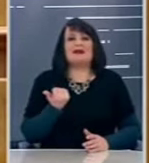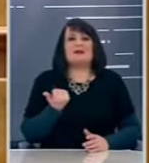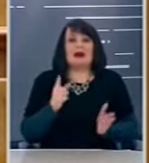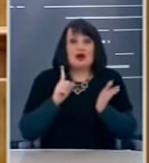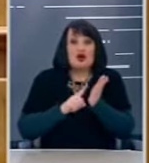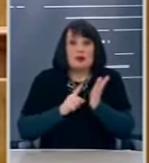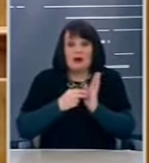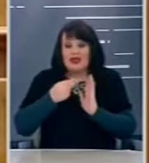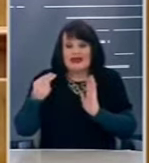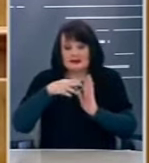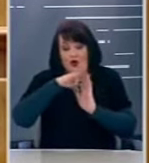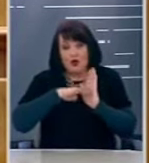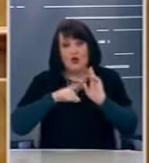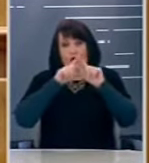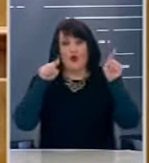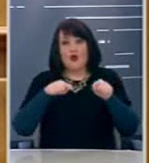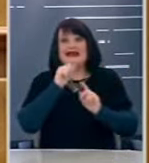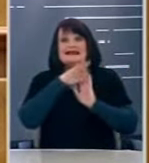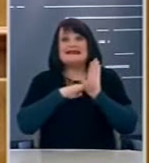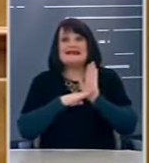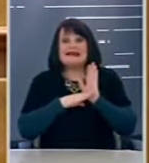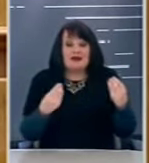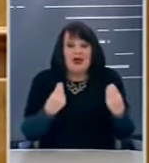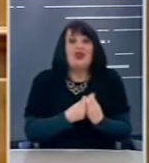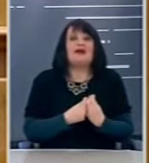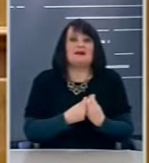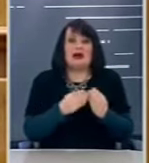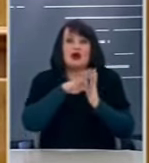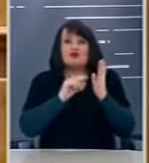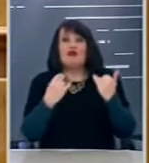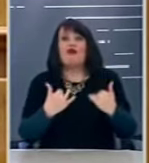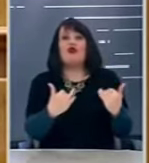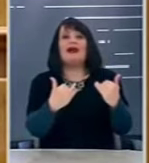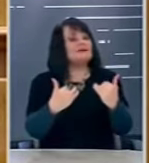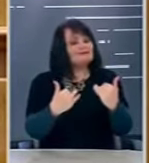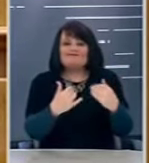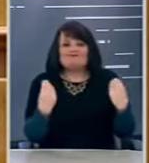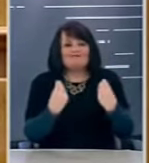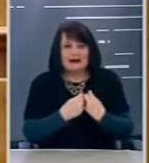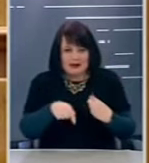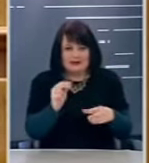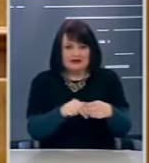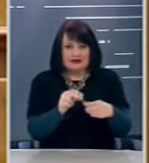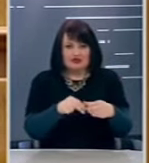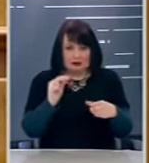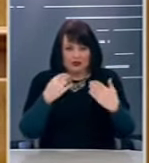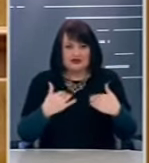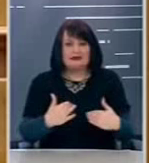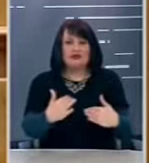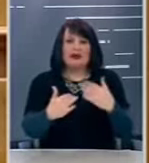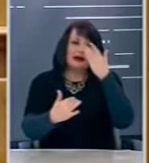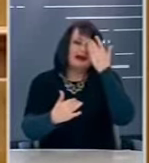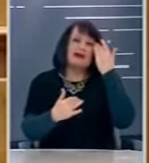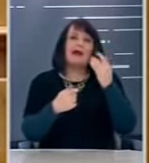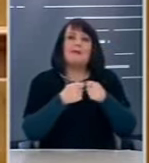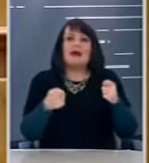το θεσμικό πλαίσιο με βάση το Ελληνικό Σύνταγμα και τον κανονισμό της Βουλής να ψηφίζονται στη Βουλή των Ελλήνων μέτρα